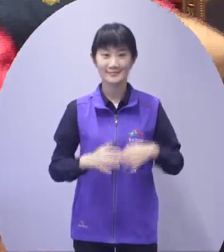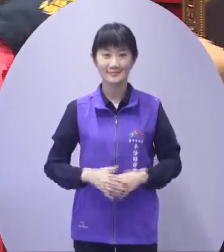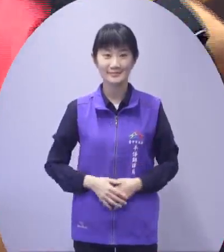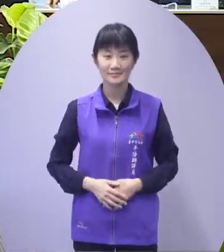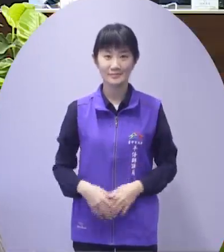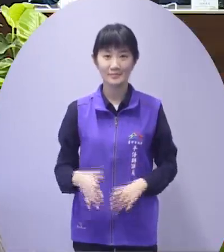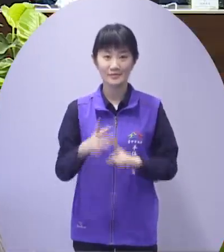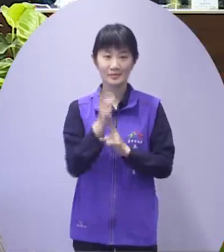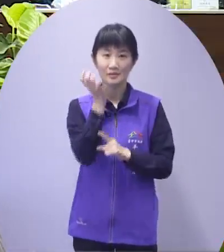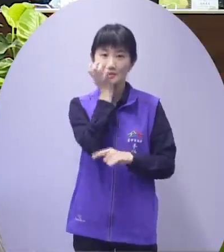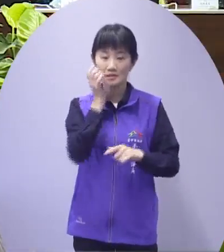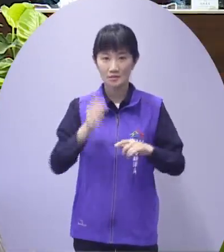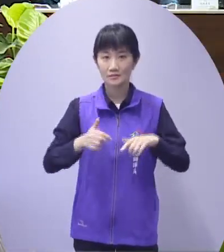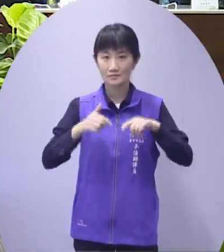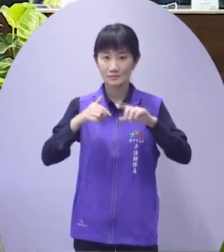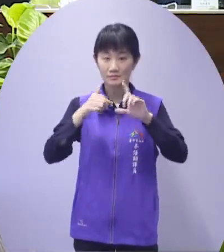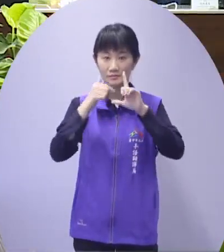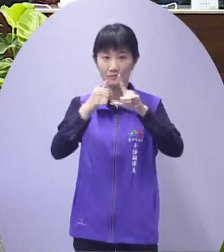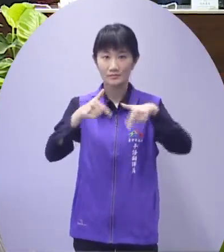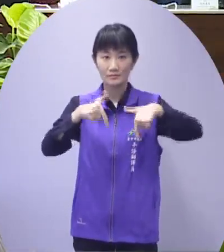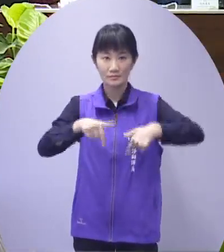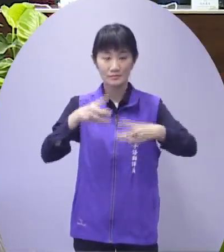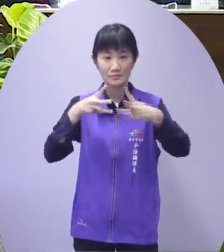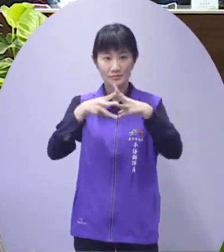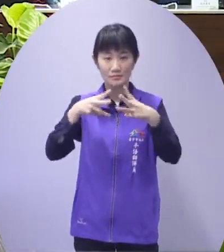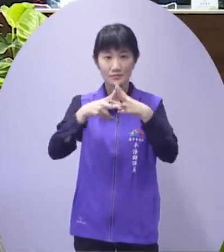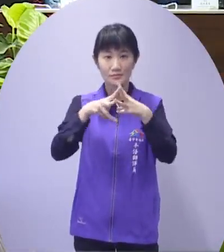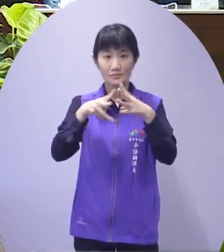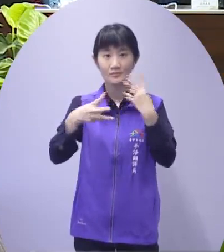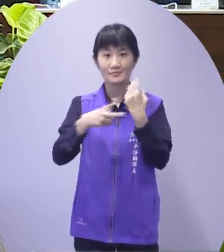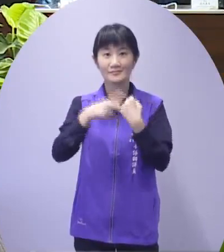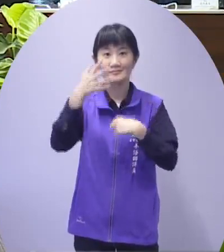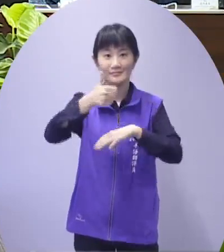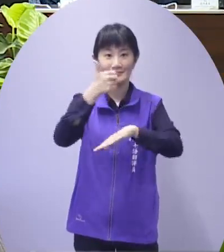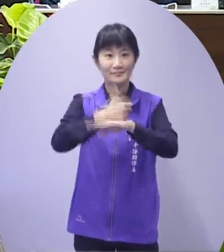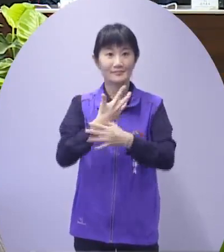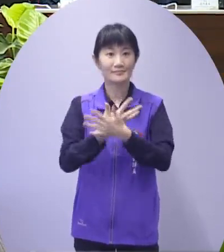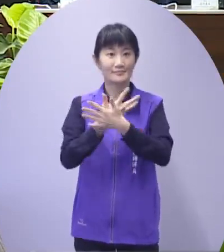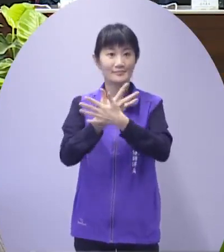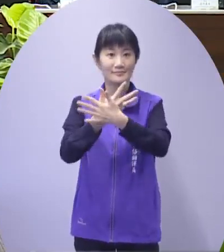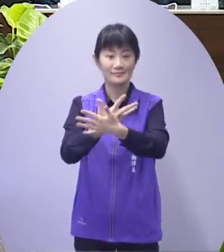神冈区西周里请王明周里长上台授奖。